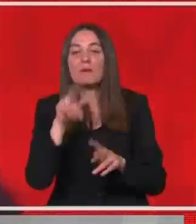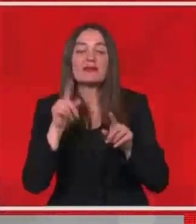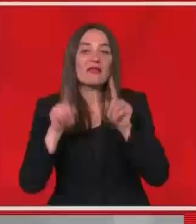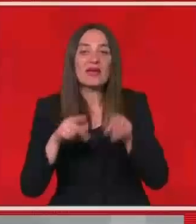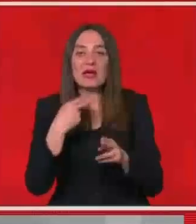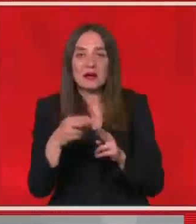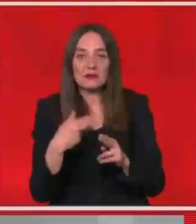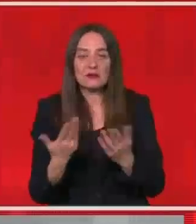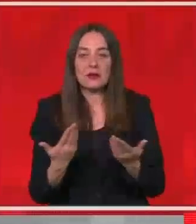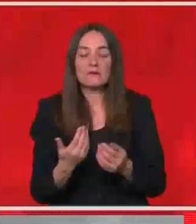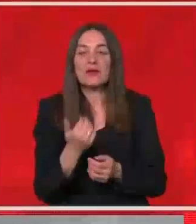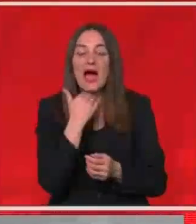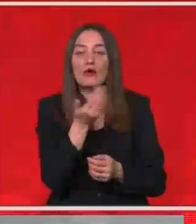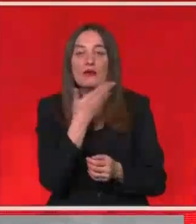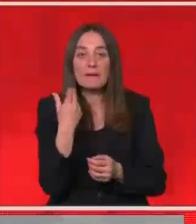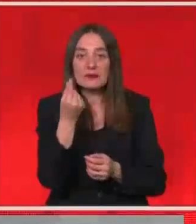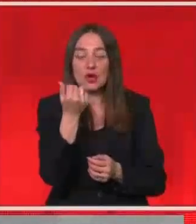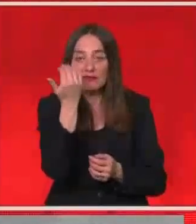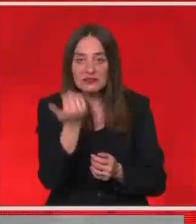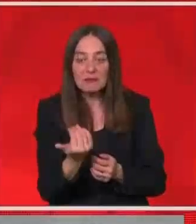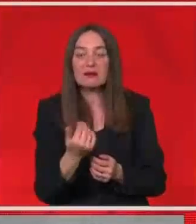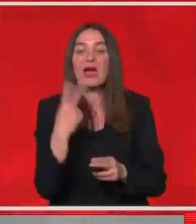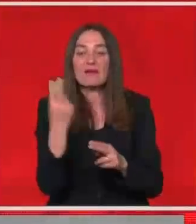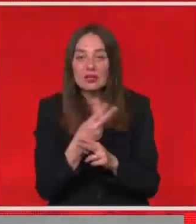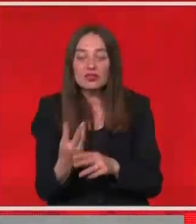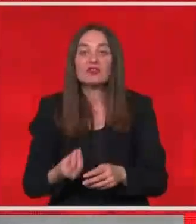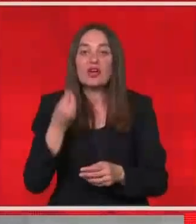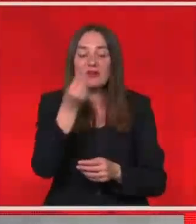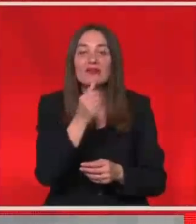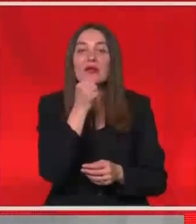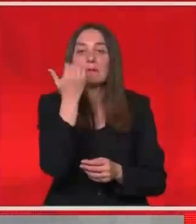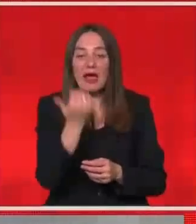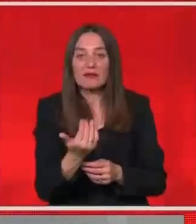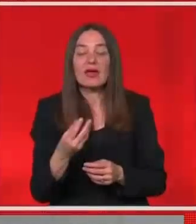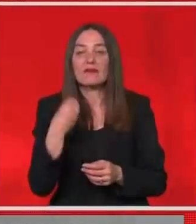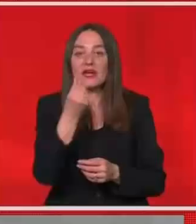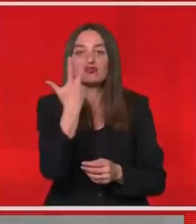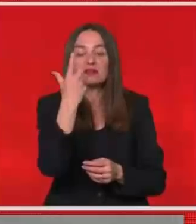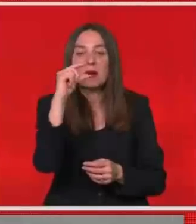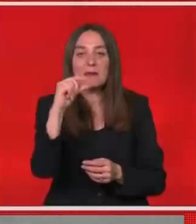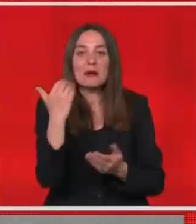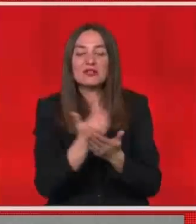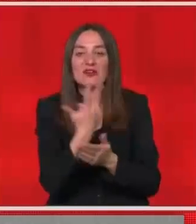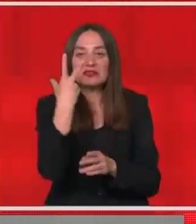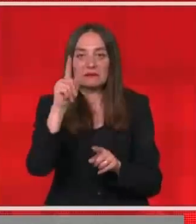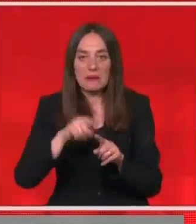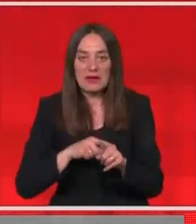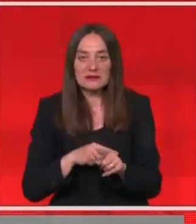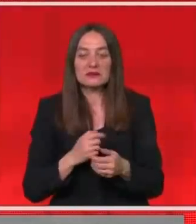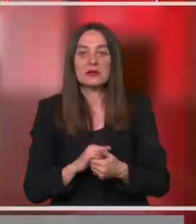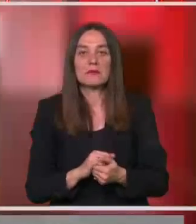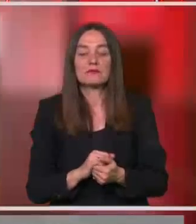dalje. Ako nemate novac za plate, država će dati i plate. Daćemo tri minimalne zarade za tri meseca.